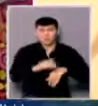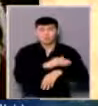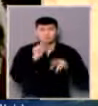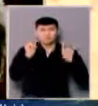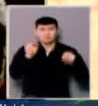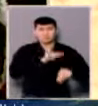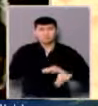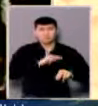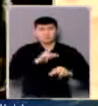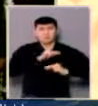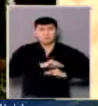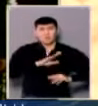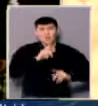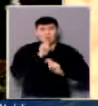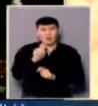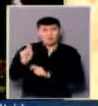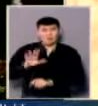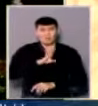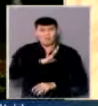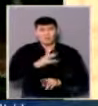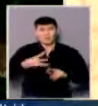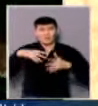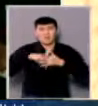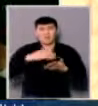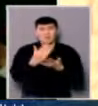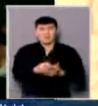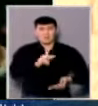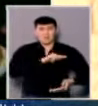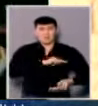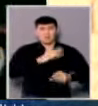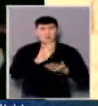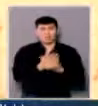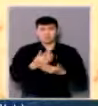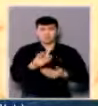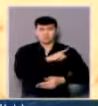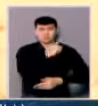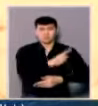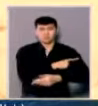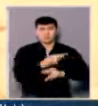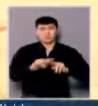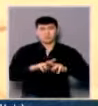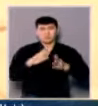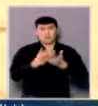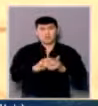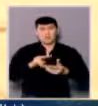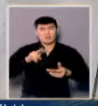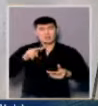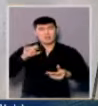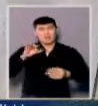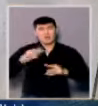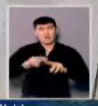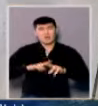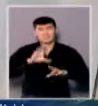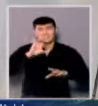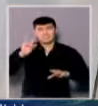труд Гатау Бишев был удостоен многих наград. Среди них медаль за трудовую доблесть, честь столетия Владимира Ильича Ленина, медаль в